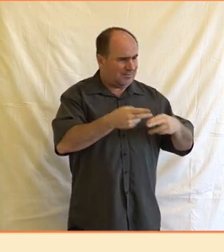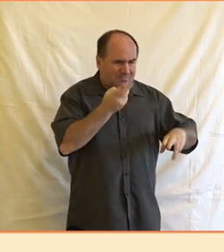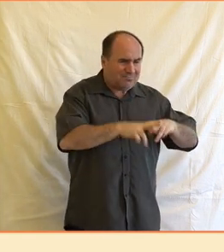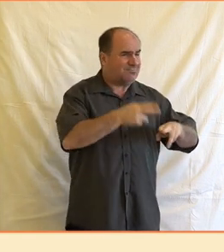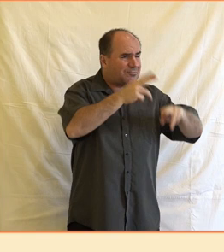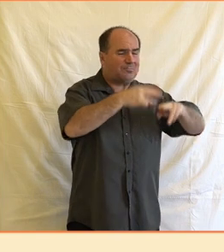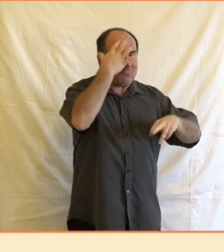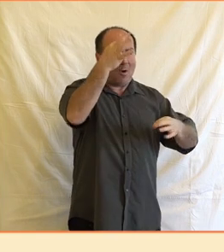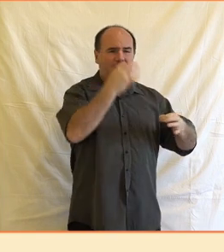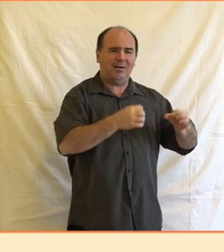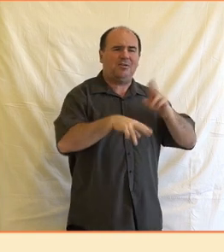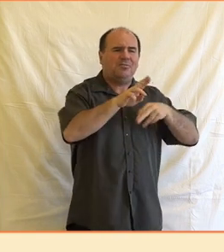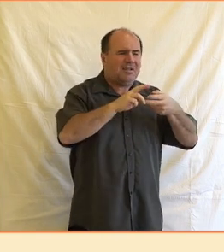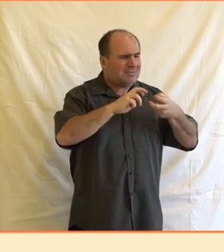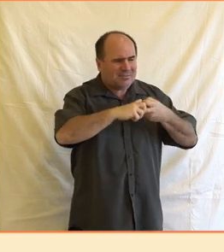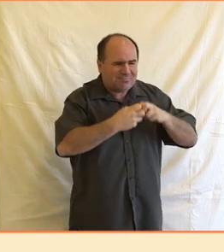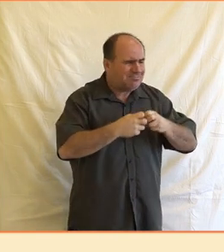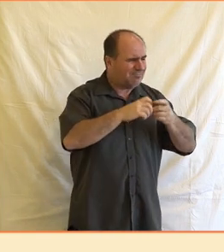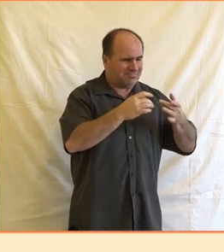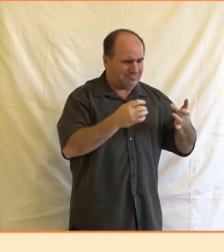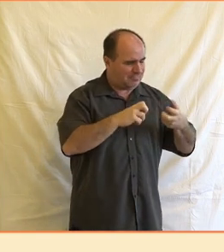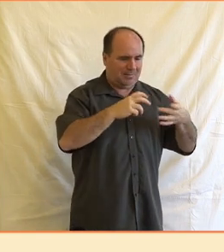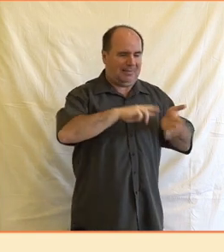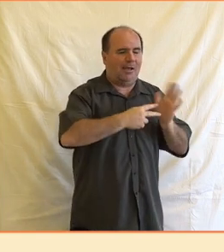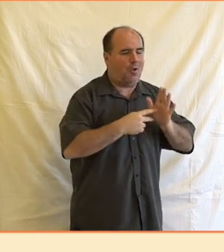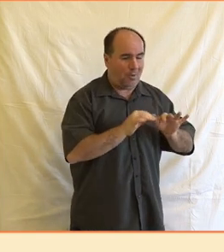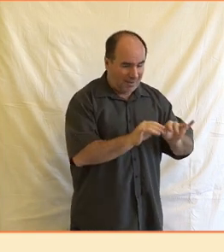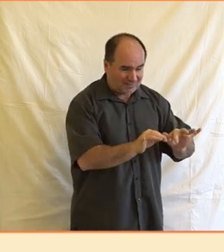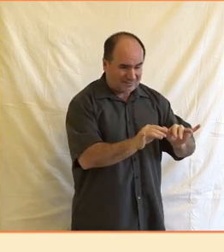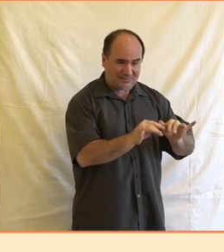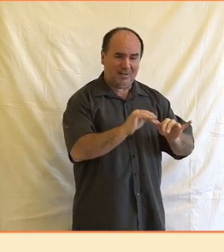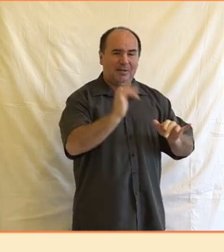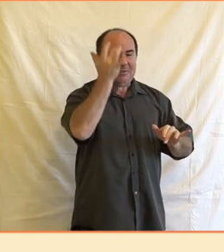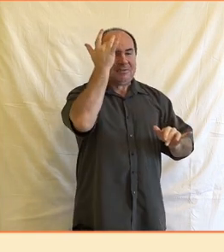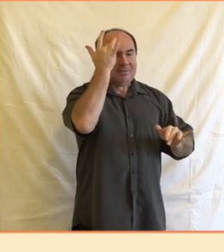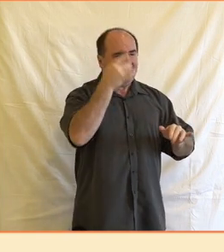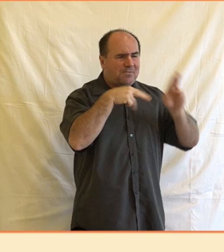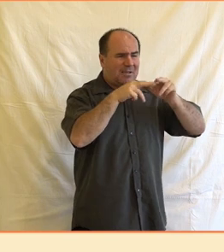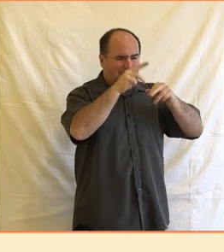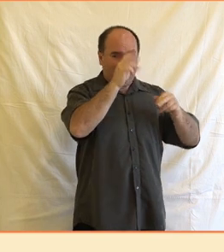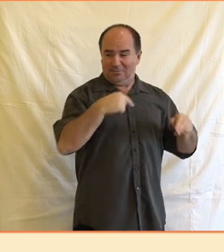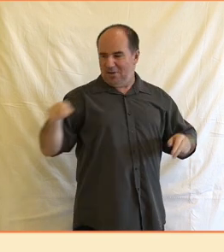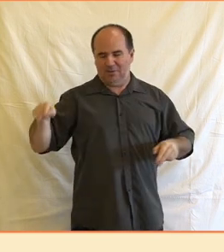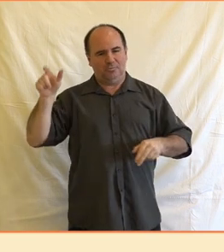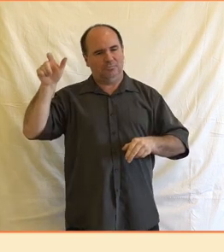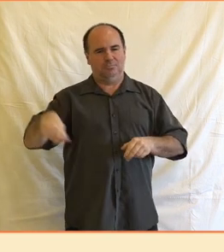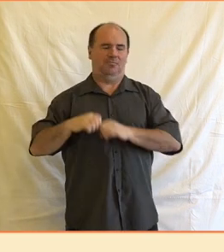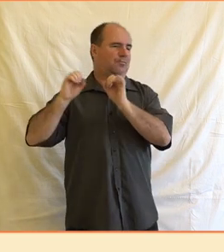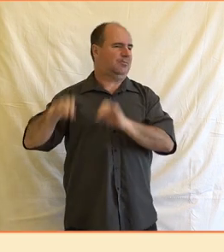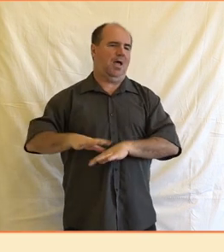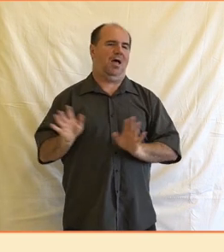digitálních technologií, takže do toho stavu digitálního vyloučení může upadat více lidí.